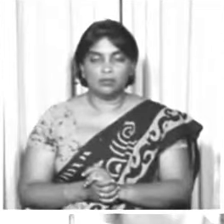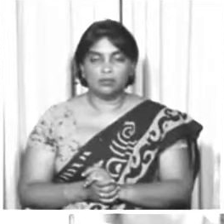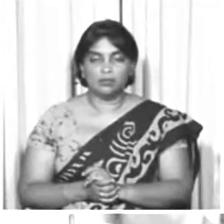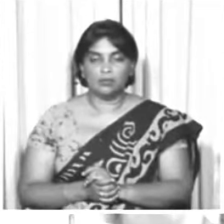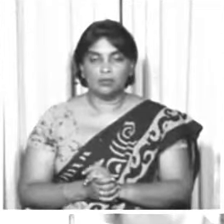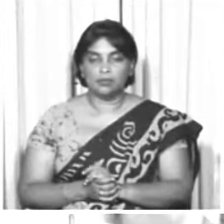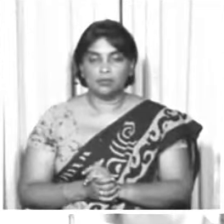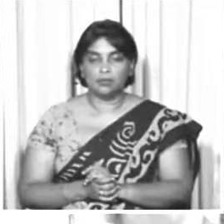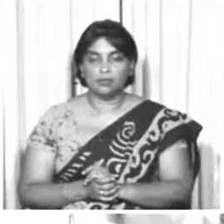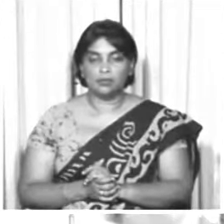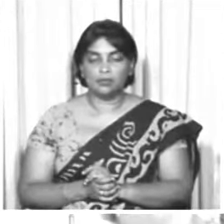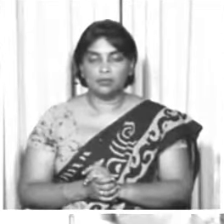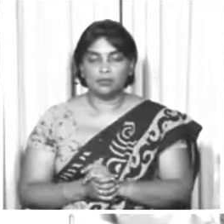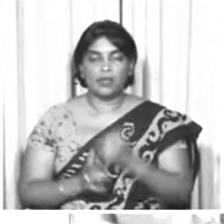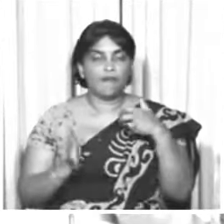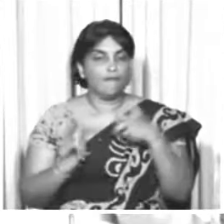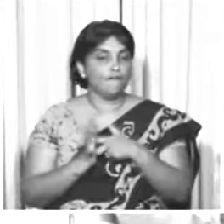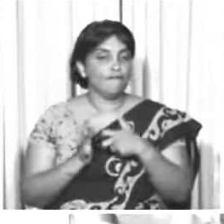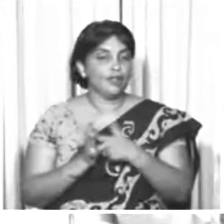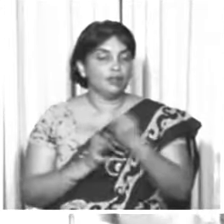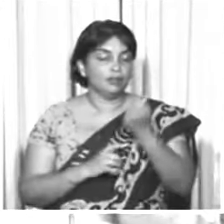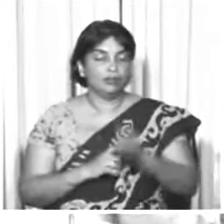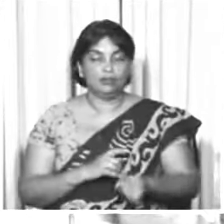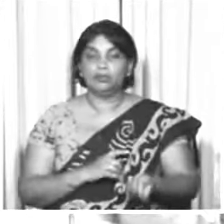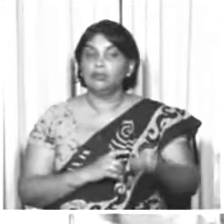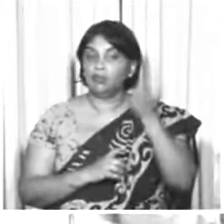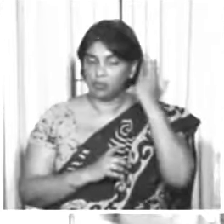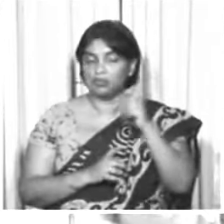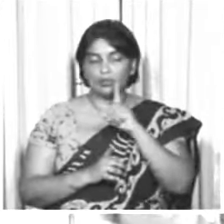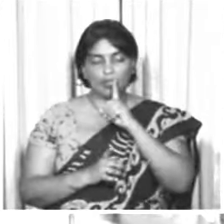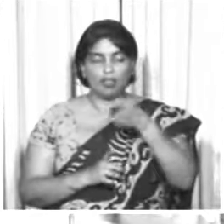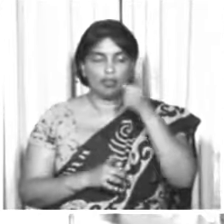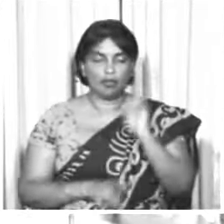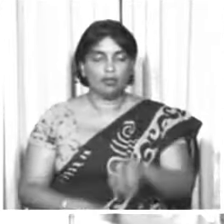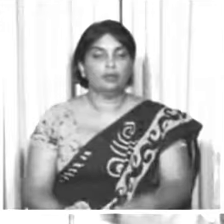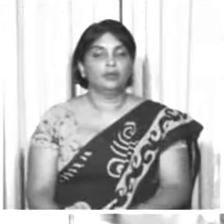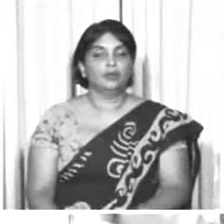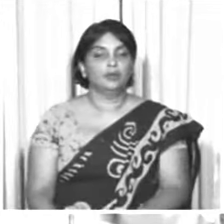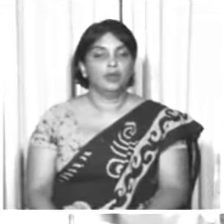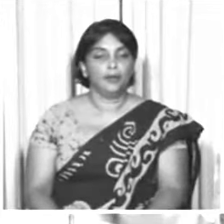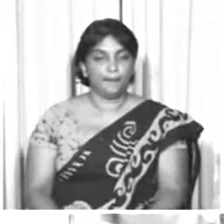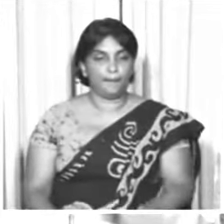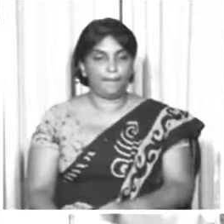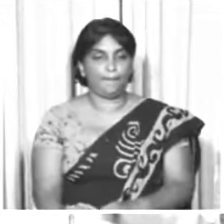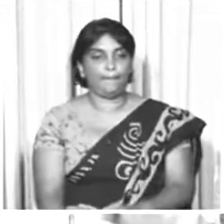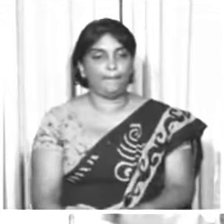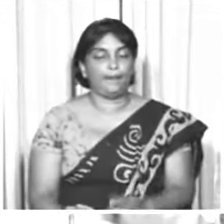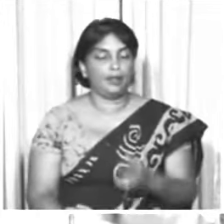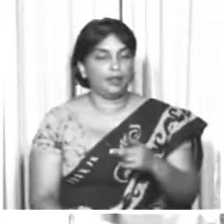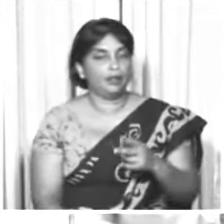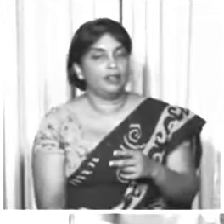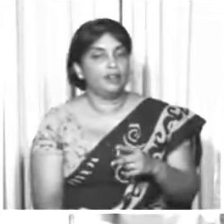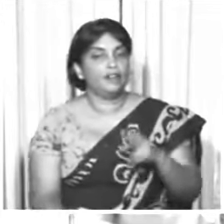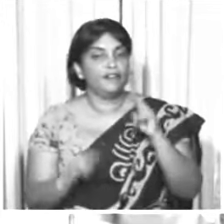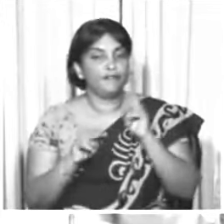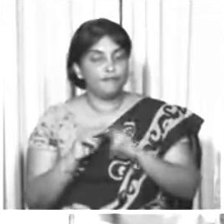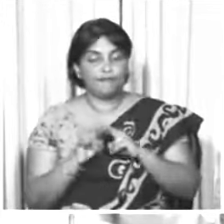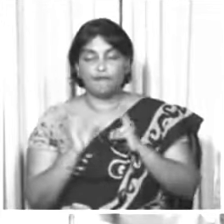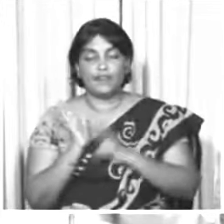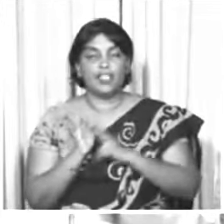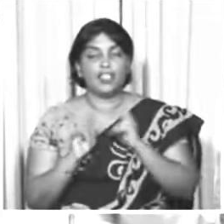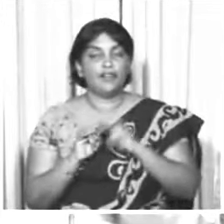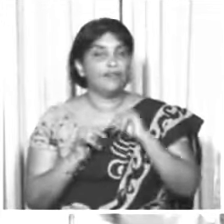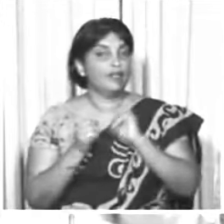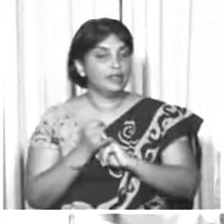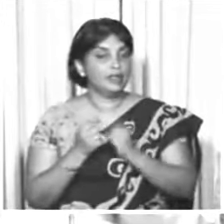නිසා ගාස්තු වැඩි කිරීම අනුමත කරලා තියෙනවා කරු කතා නැක්ද නියුජ කතා නැක්ද උනේ VFS ගාස්තු අනුමත කරලාද ආ